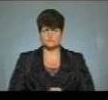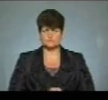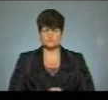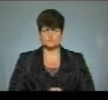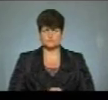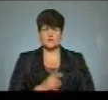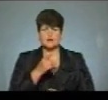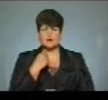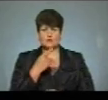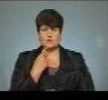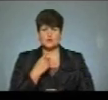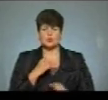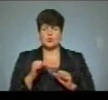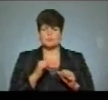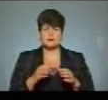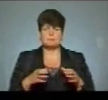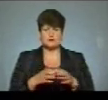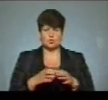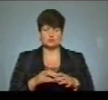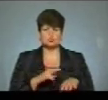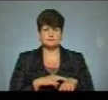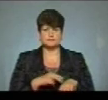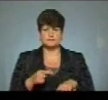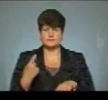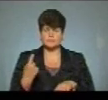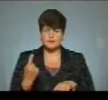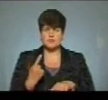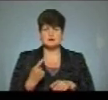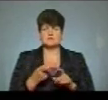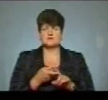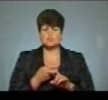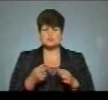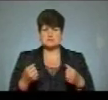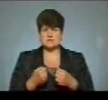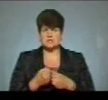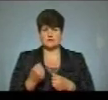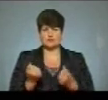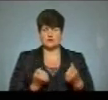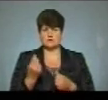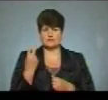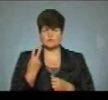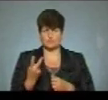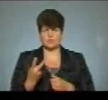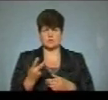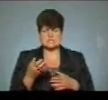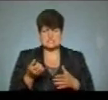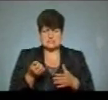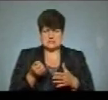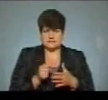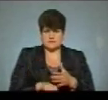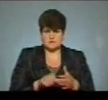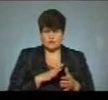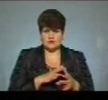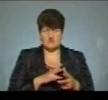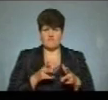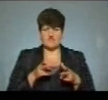За словами командира батальйону патрульної поліції Тернопільщини Павла Деньковича, через зіткнення водіїв обох автомобілів заблокувало. Рятувальники вирізали